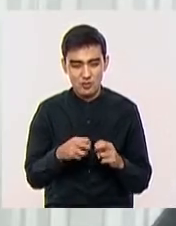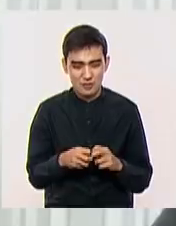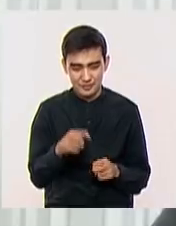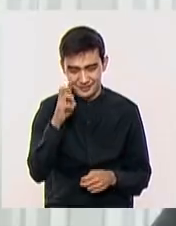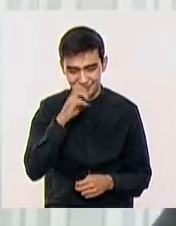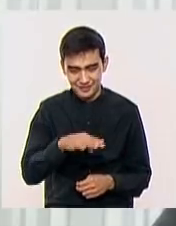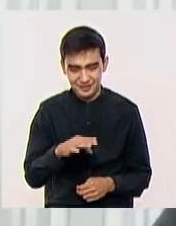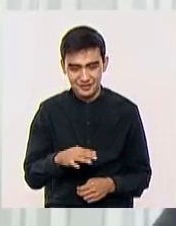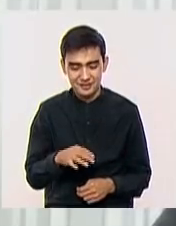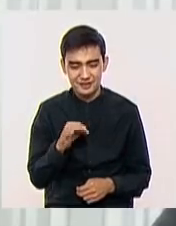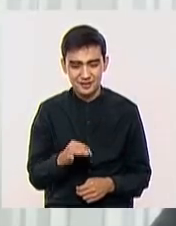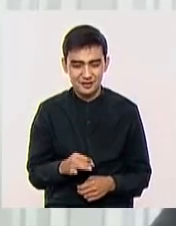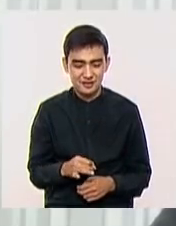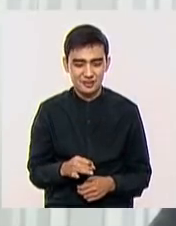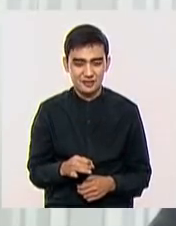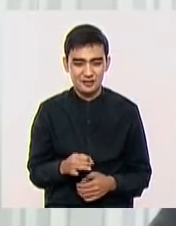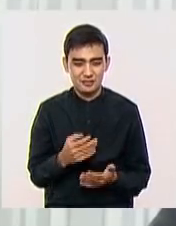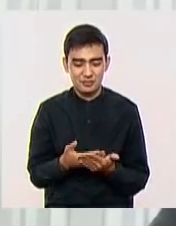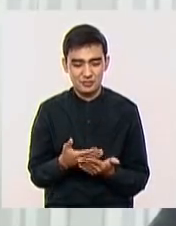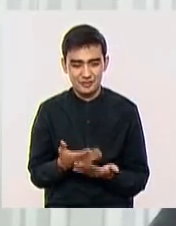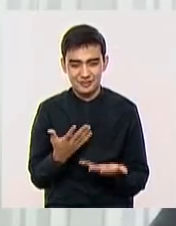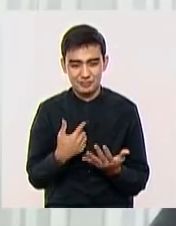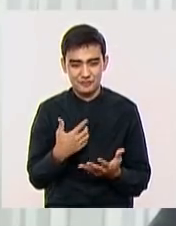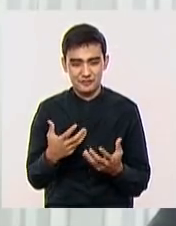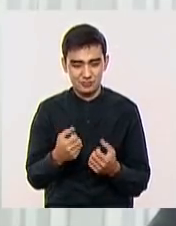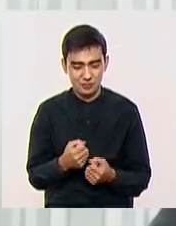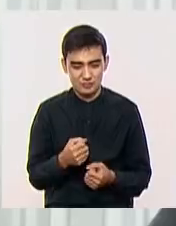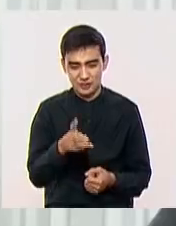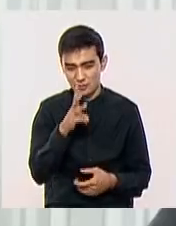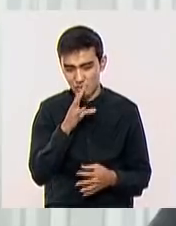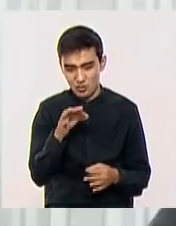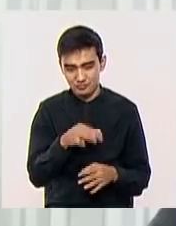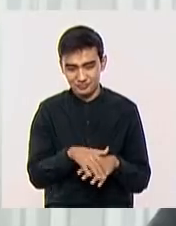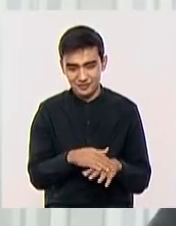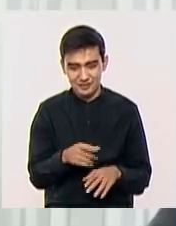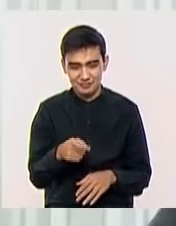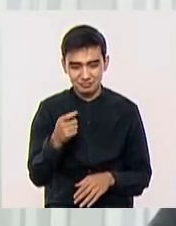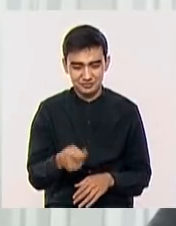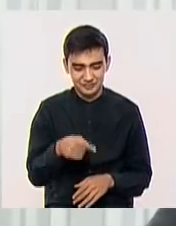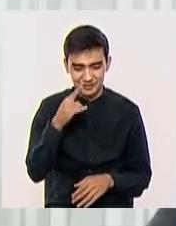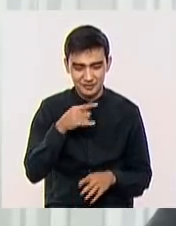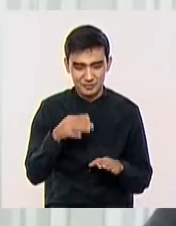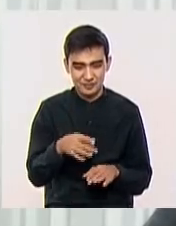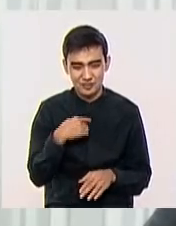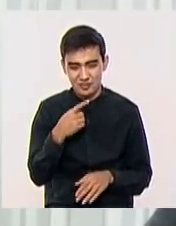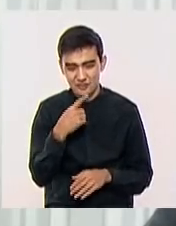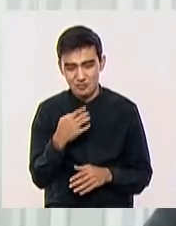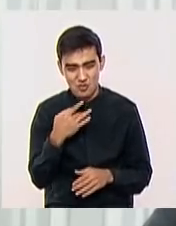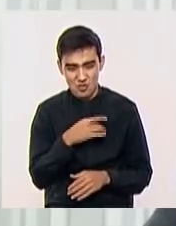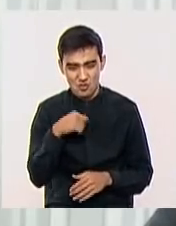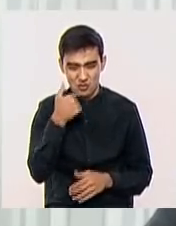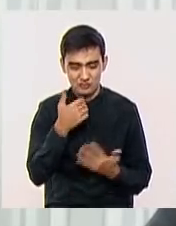стране. Но в целом, если мы возьмем доходы населения, они очень низкие, об этом говорится уже многие